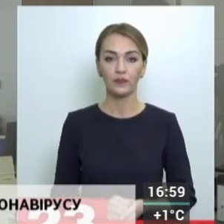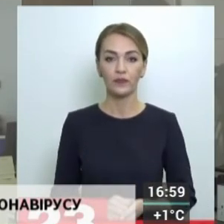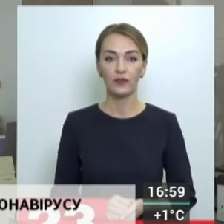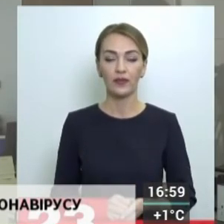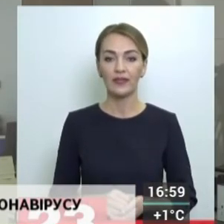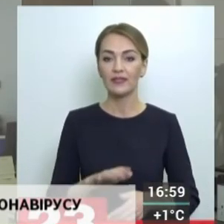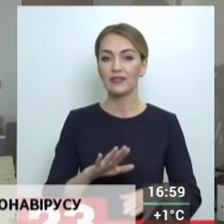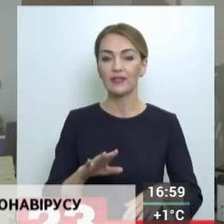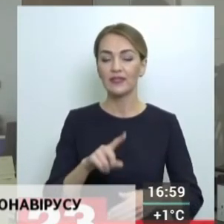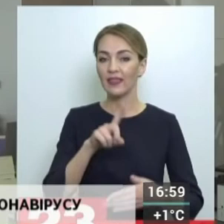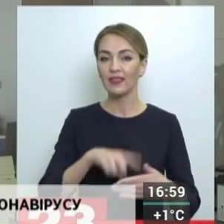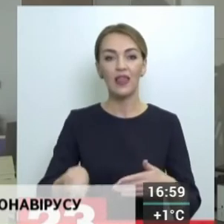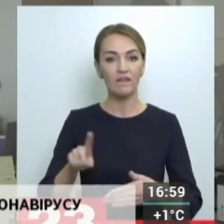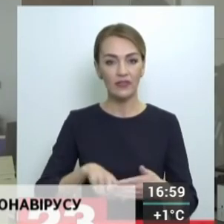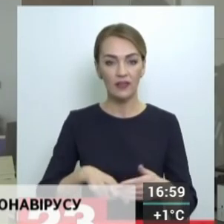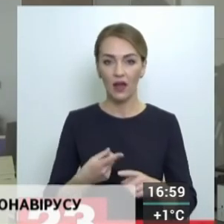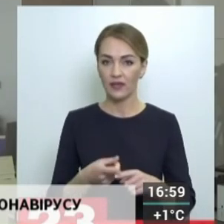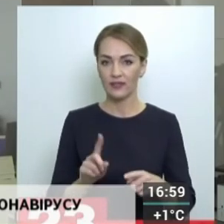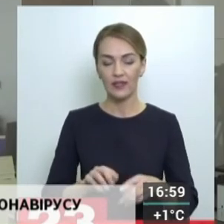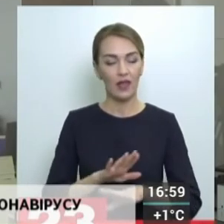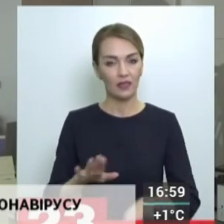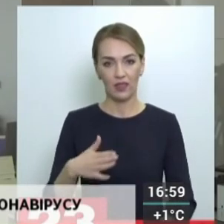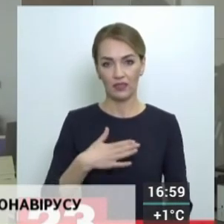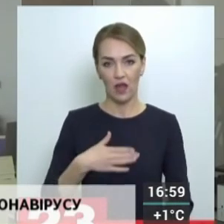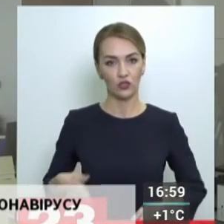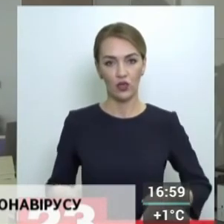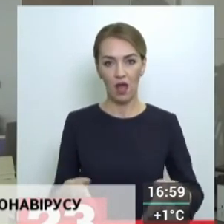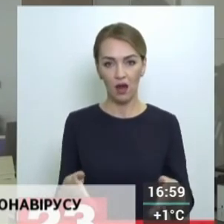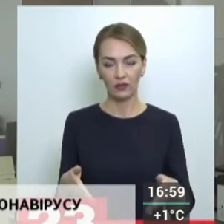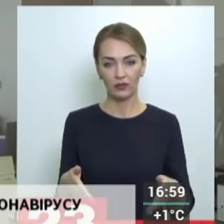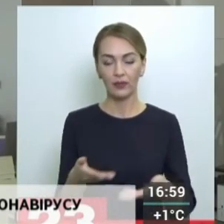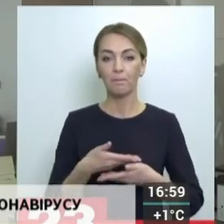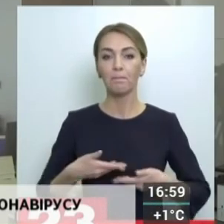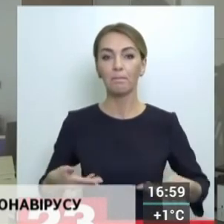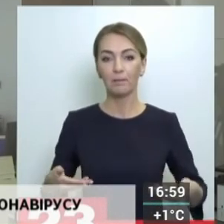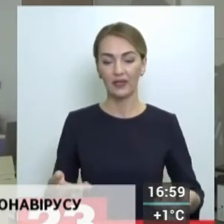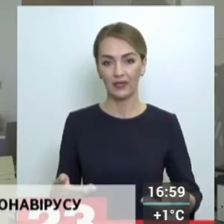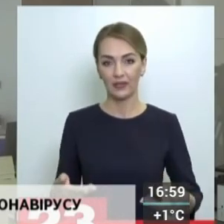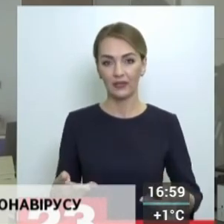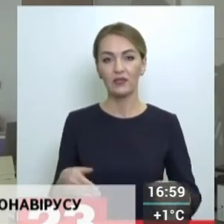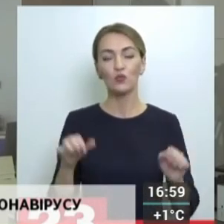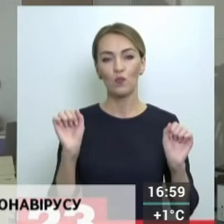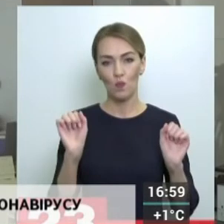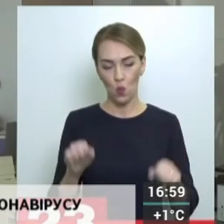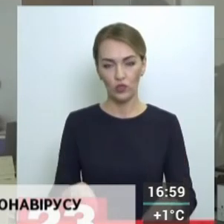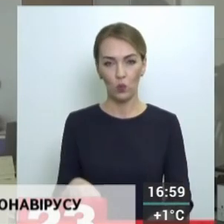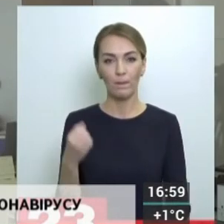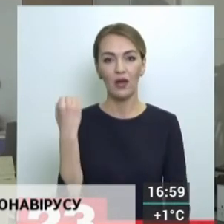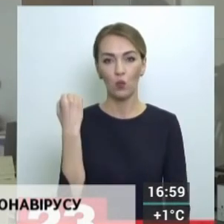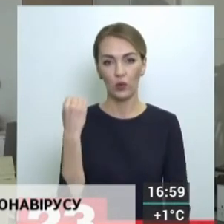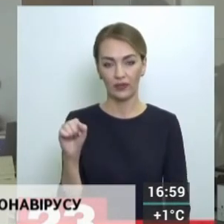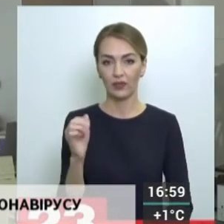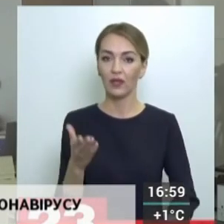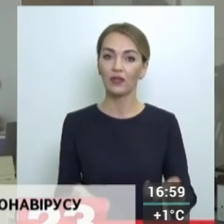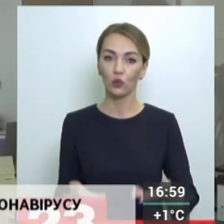Зневіра – це не наш шлях. Ми зможемо перемогти,